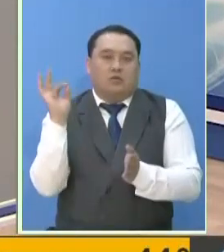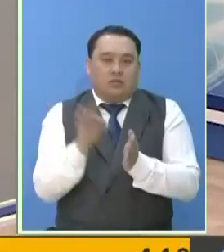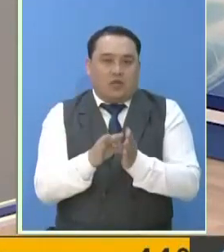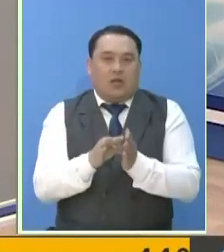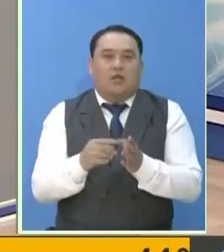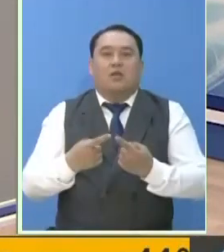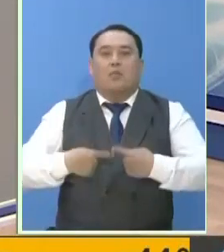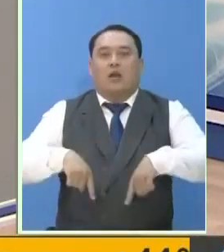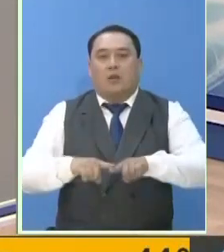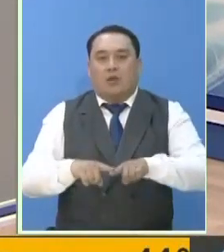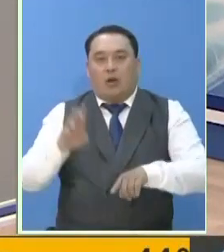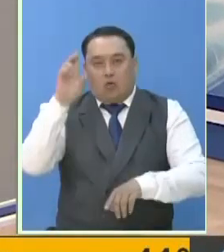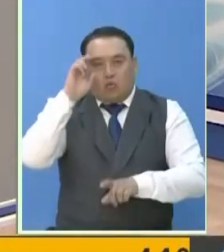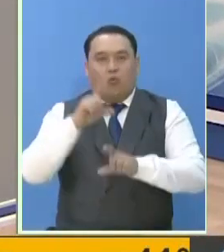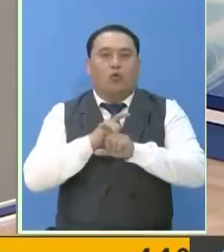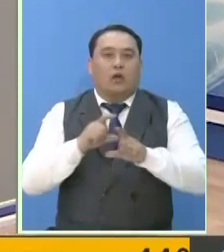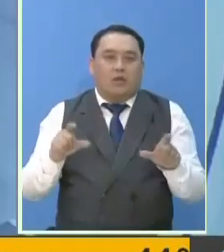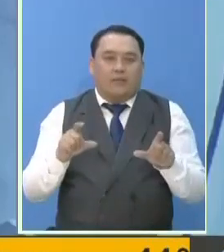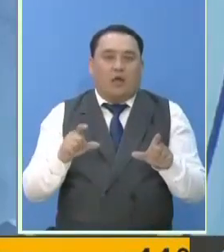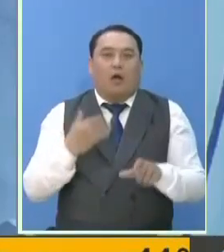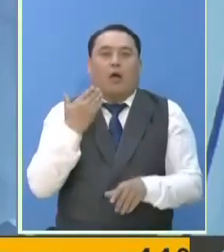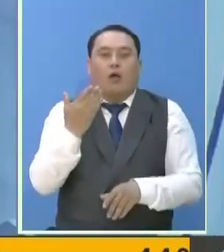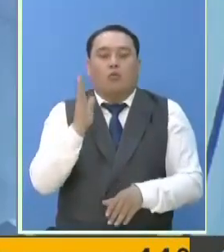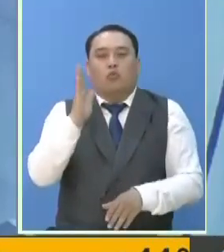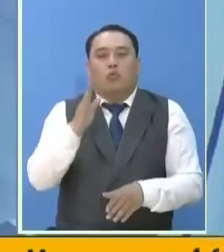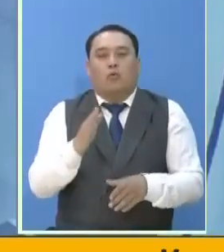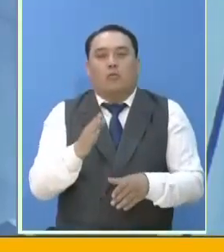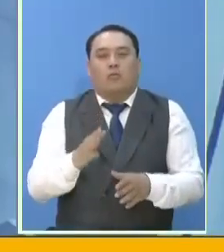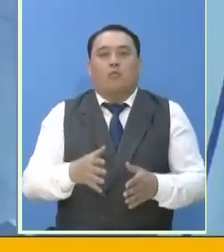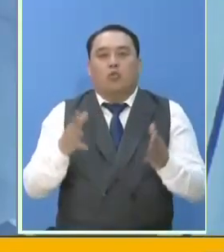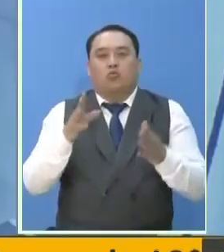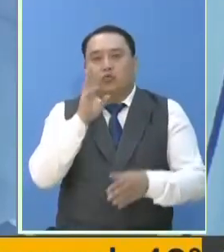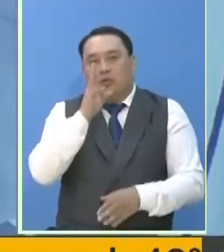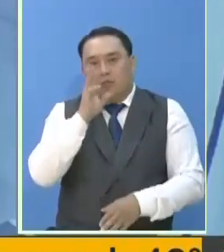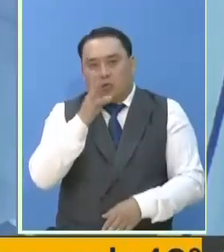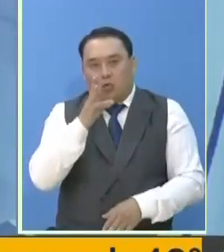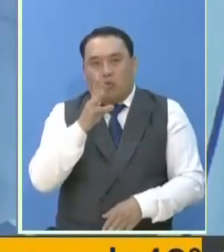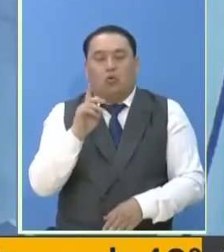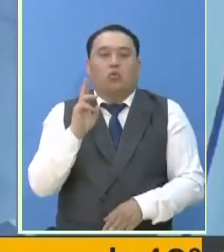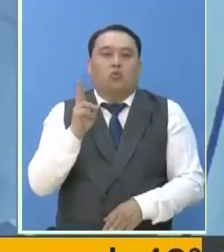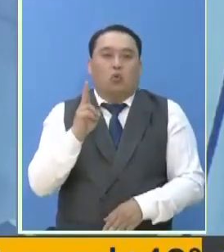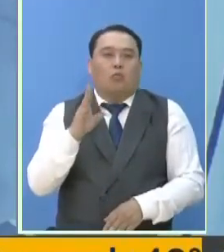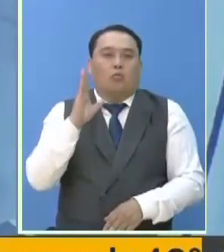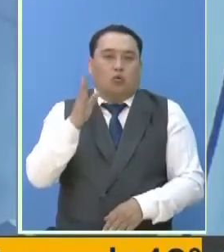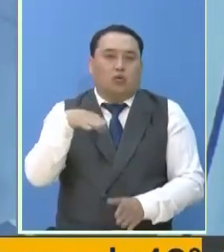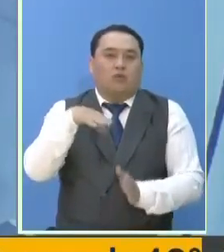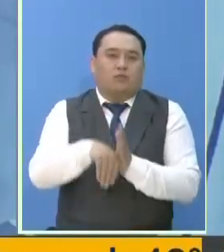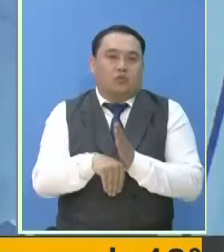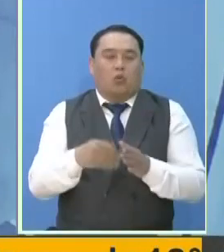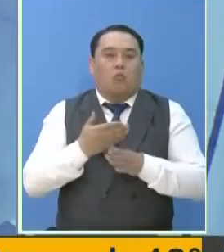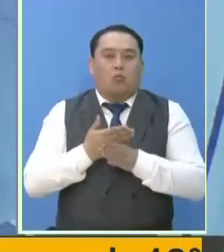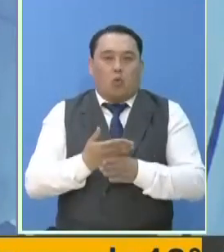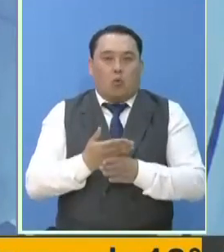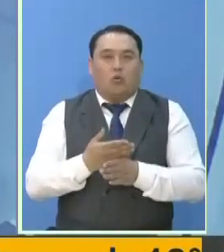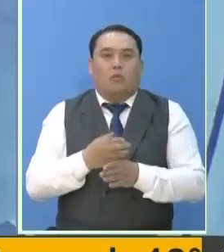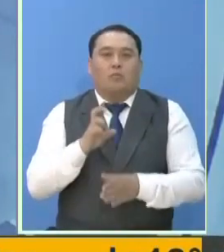данного департамента или государственного органа, они, естественно, будут получать максимальную заработную плату. Те, которые будут относиться к содействующему